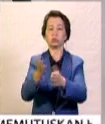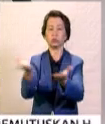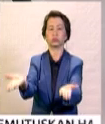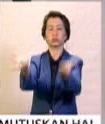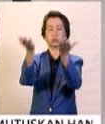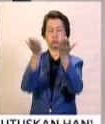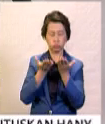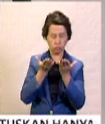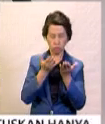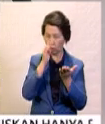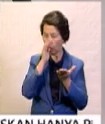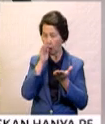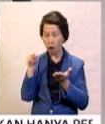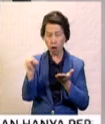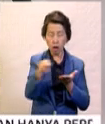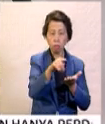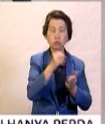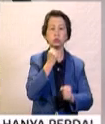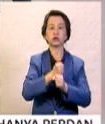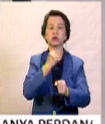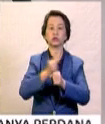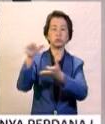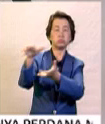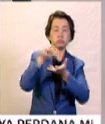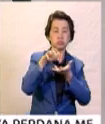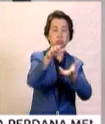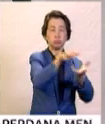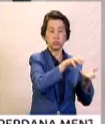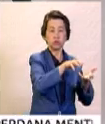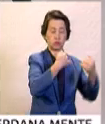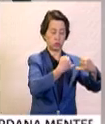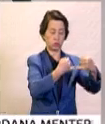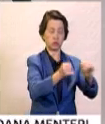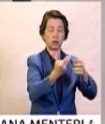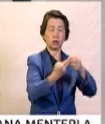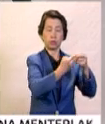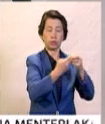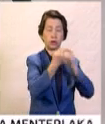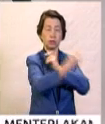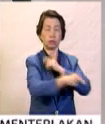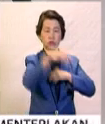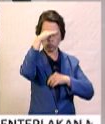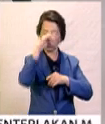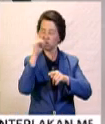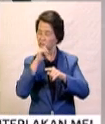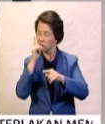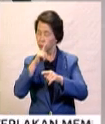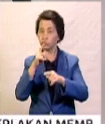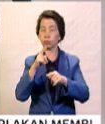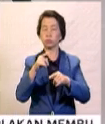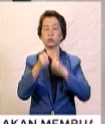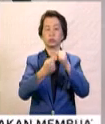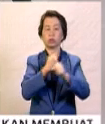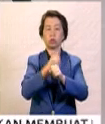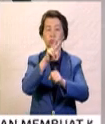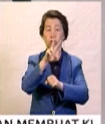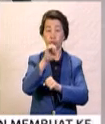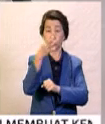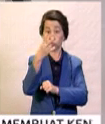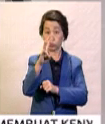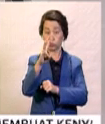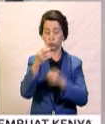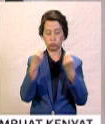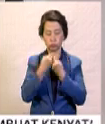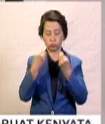mengemukakan butiran palsu berkaitan kerja-kerja pembekalan di Jabatan Perpaduan Negeri Johor bagi tahun 2017